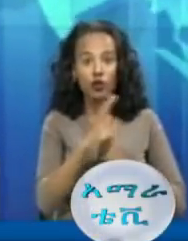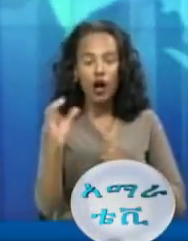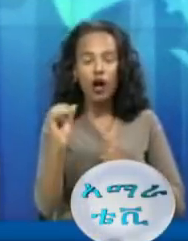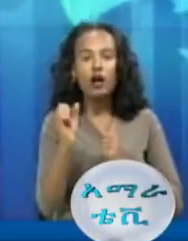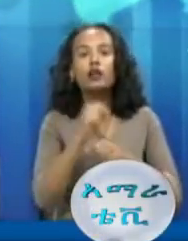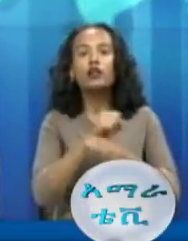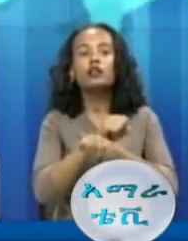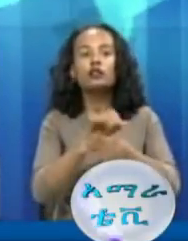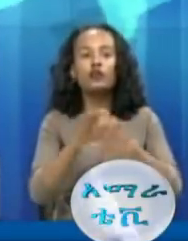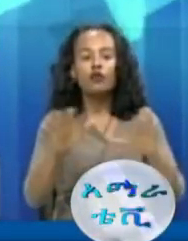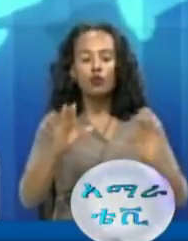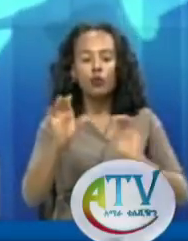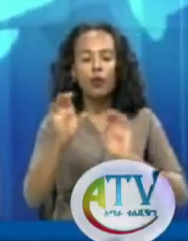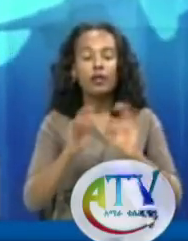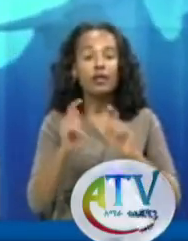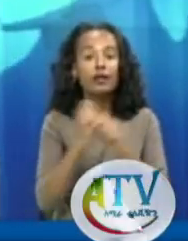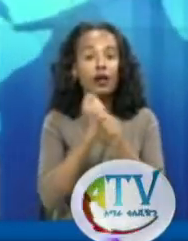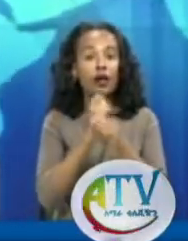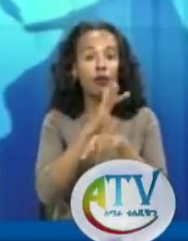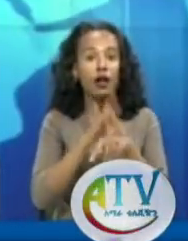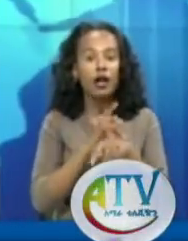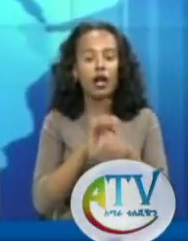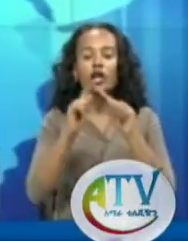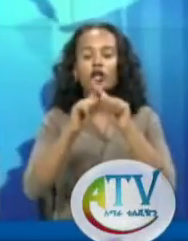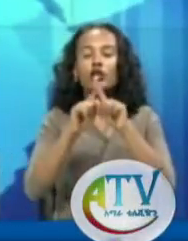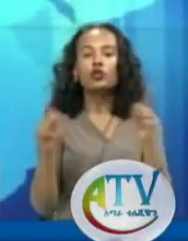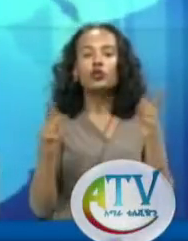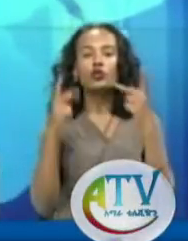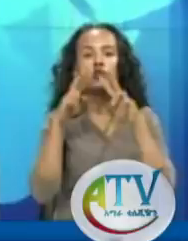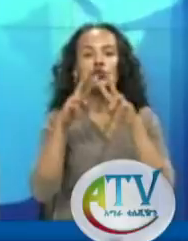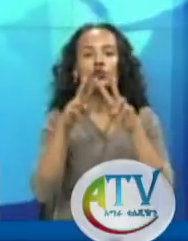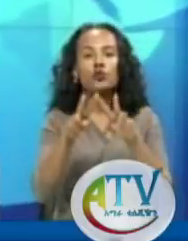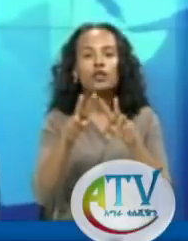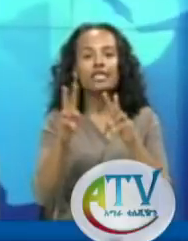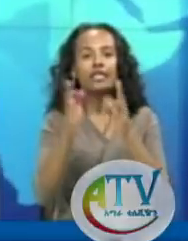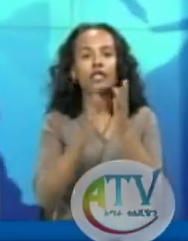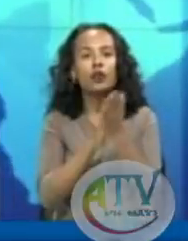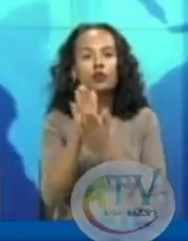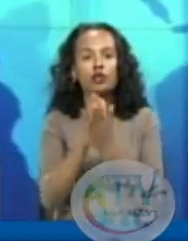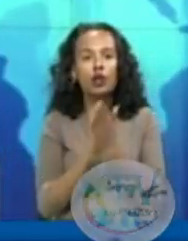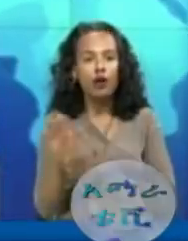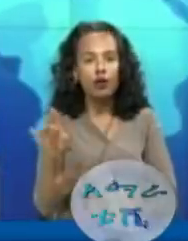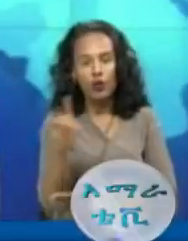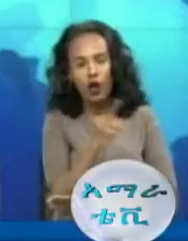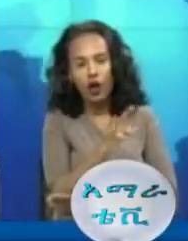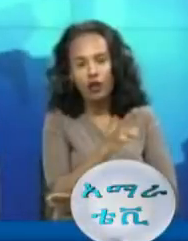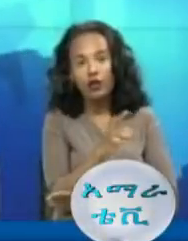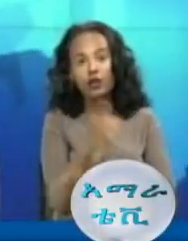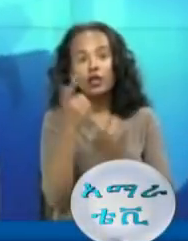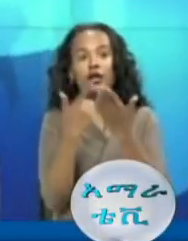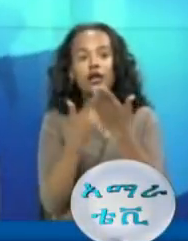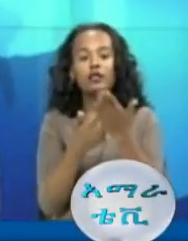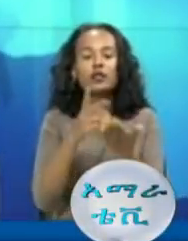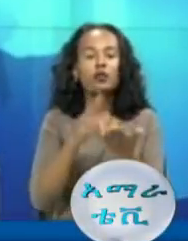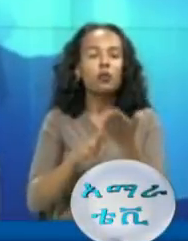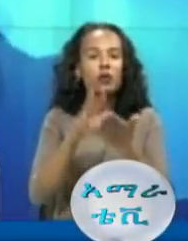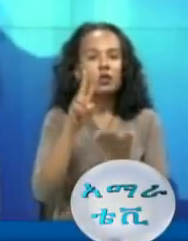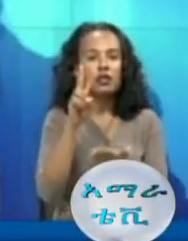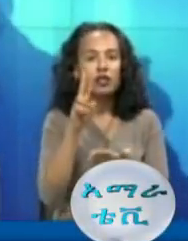እንዲሰፉ በማድረግ ተግባር ላይ ልዩ ትኩረት የሚሻ ይሆናል። ከዚህ